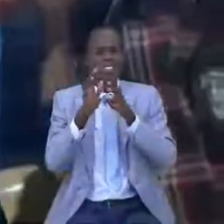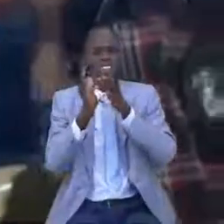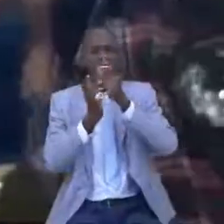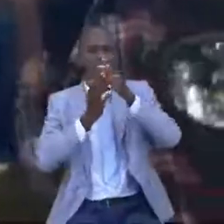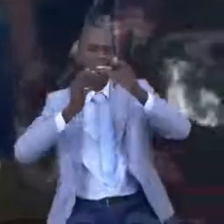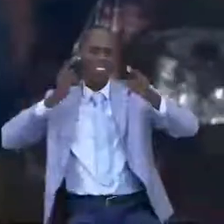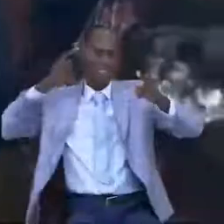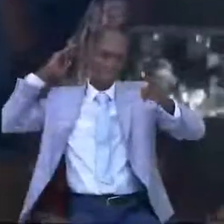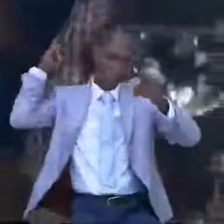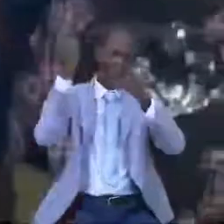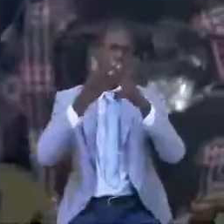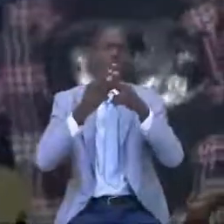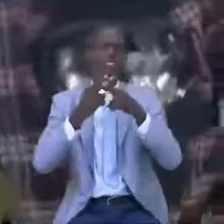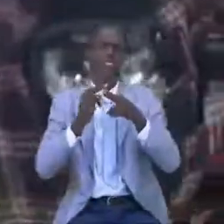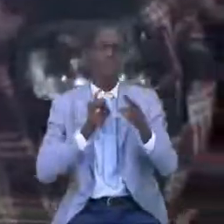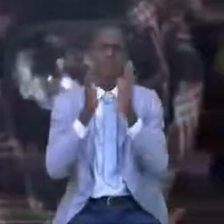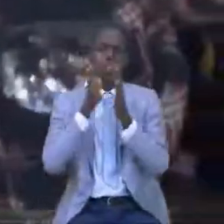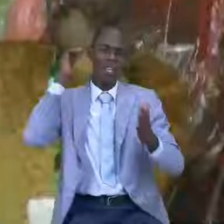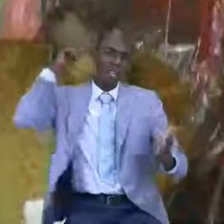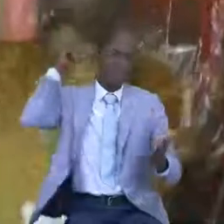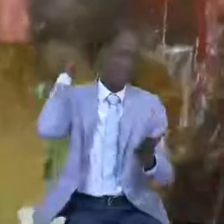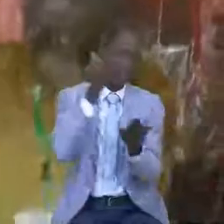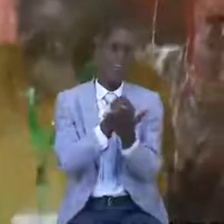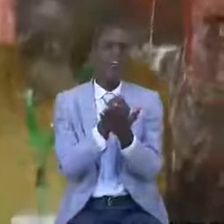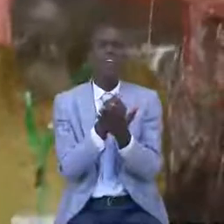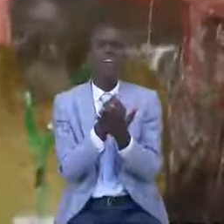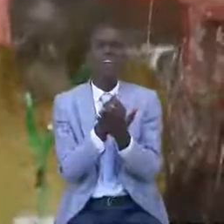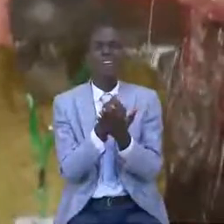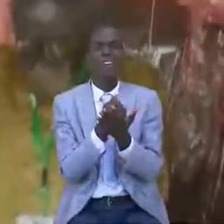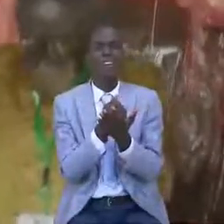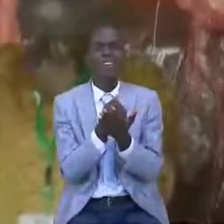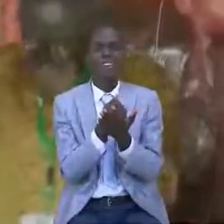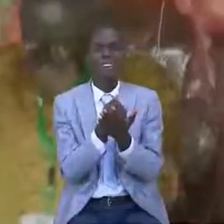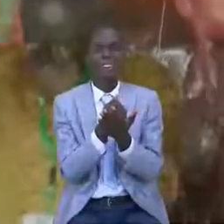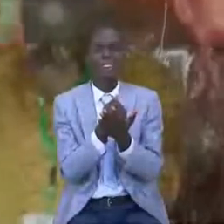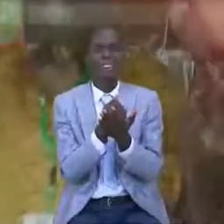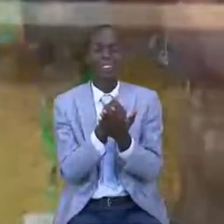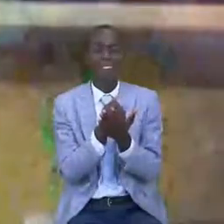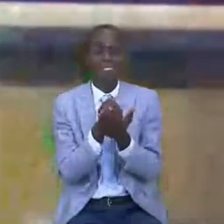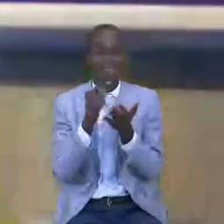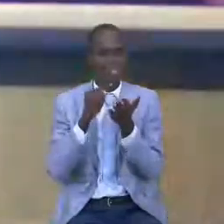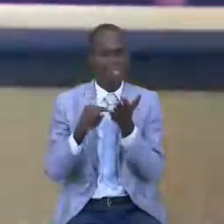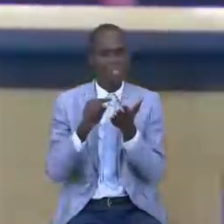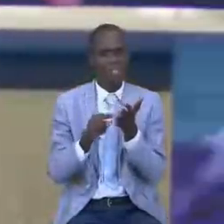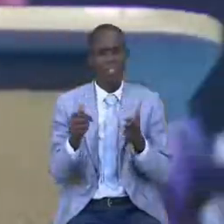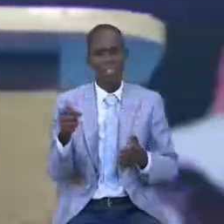fait. Au nom de Jésus, j'ai prié.